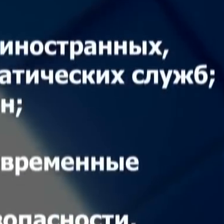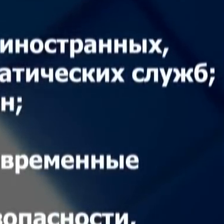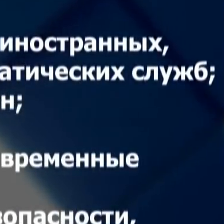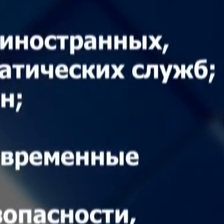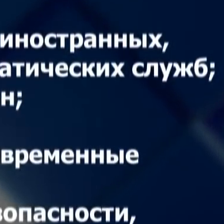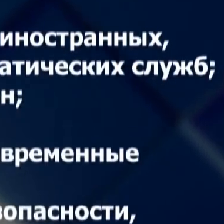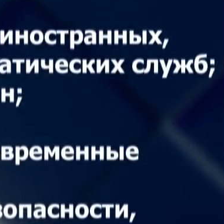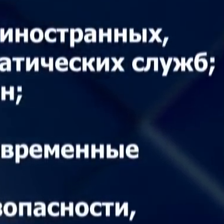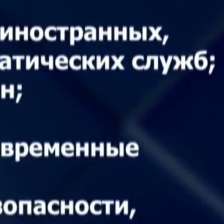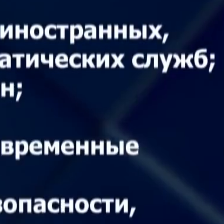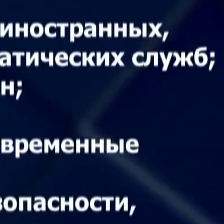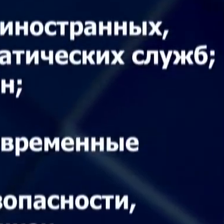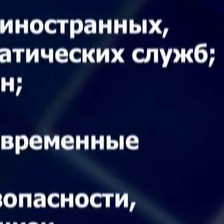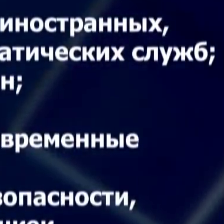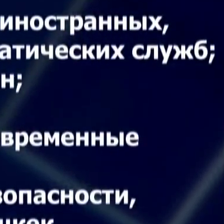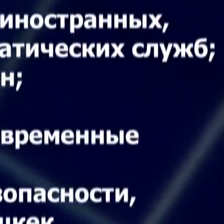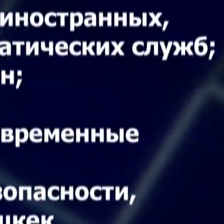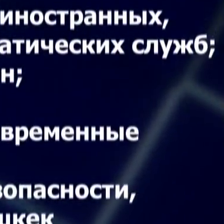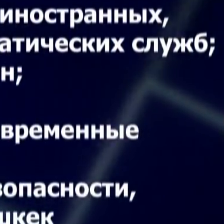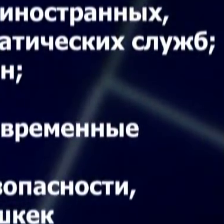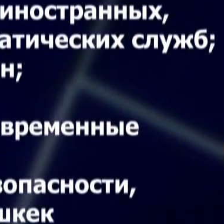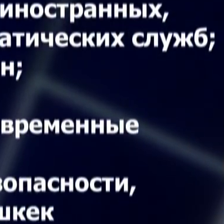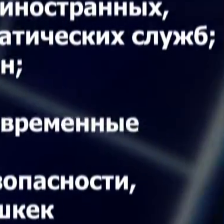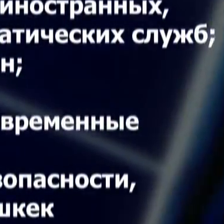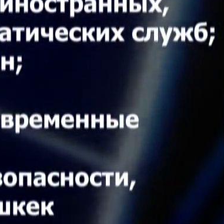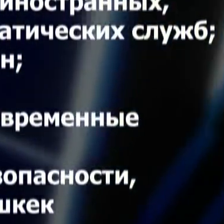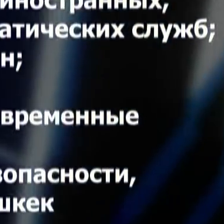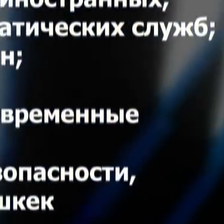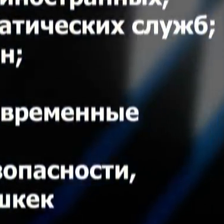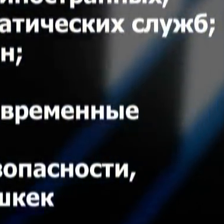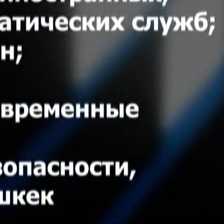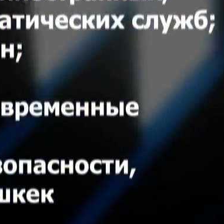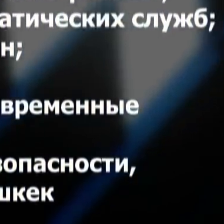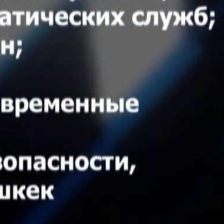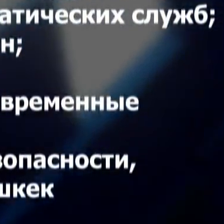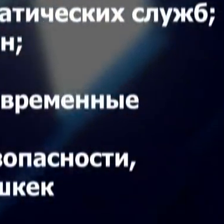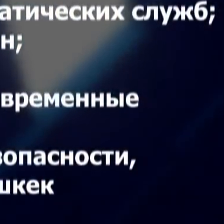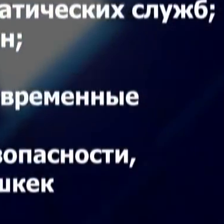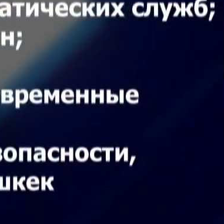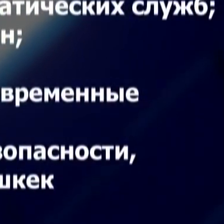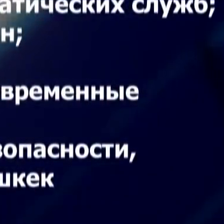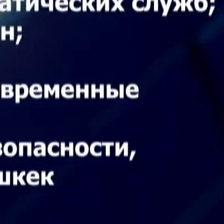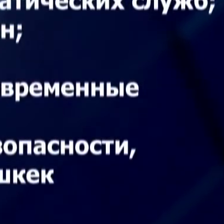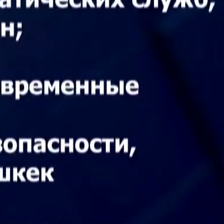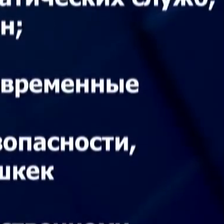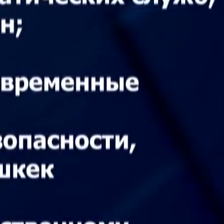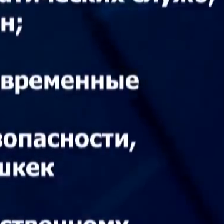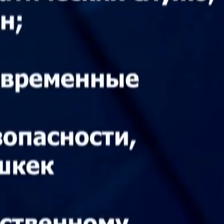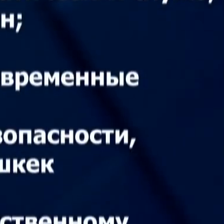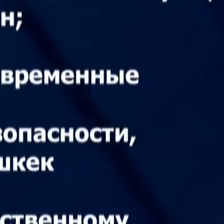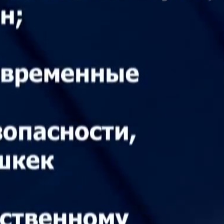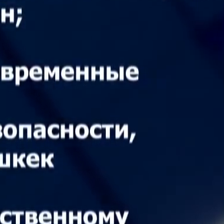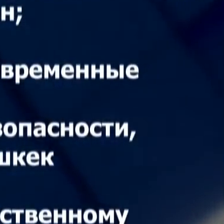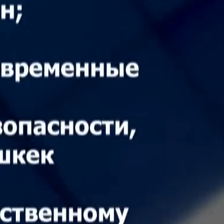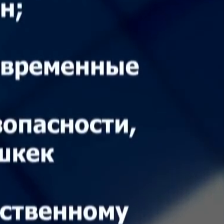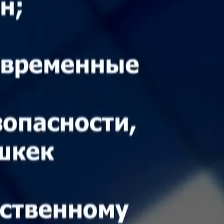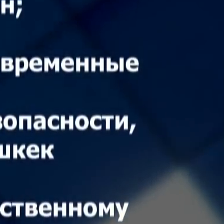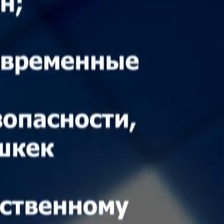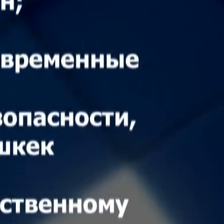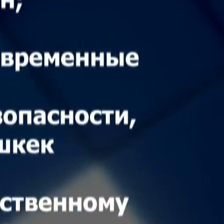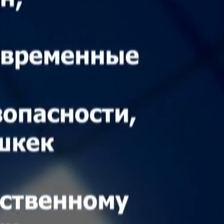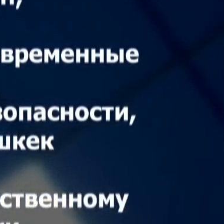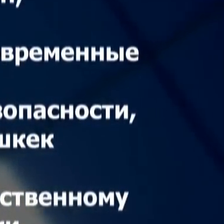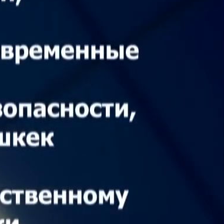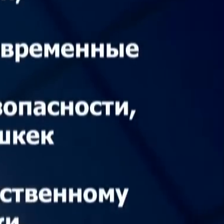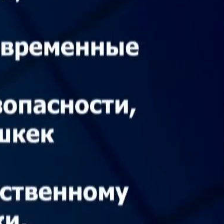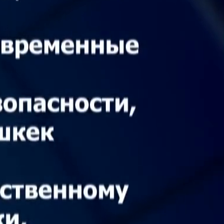где объявлено ЧП. Вводить особые правила пользования связью. Ограничивать движение транспорта, в том числе иностранного, и проводить их досмотр,